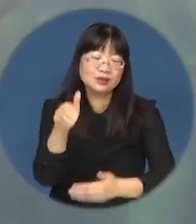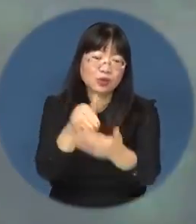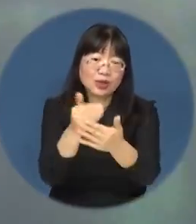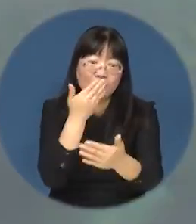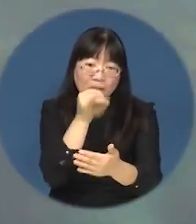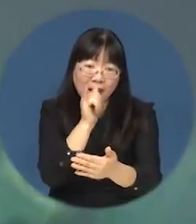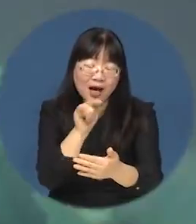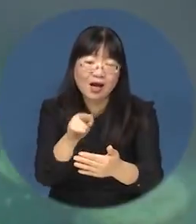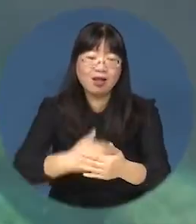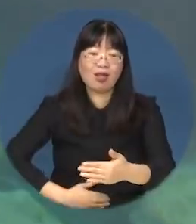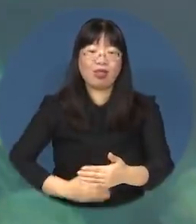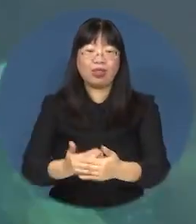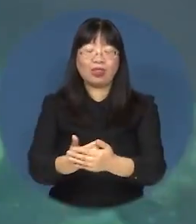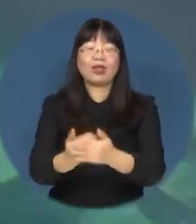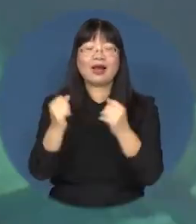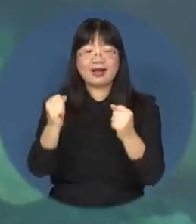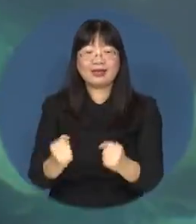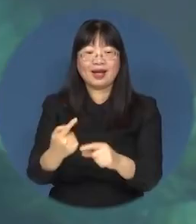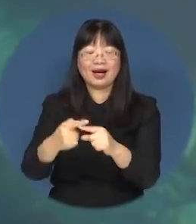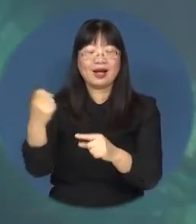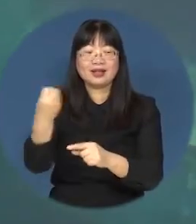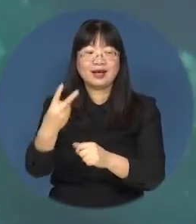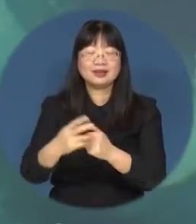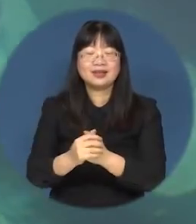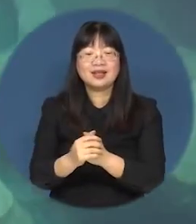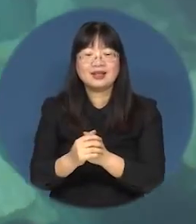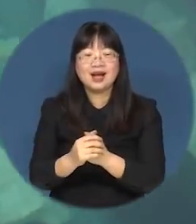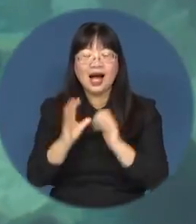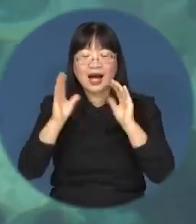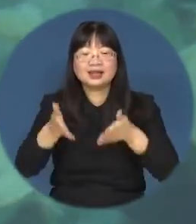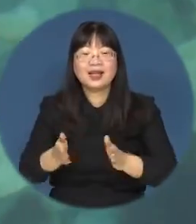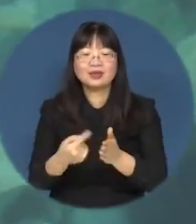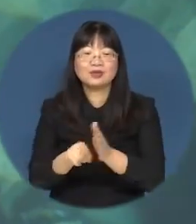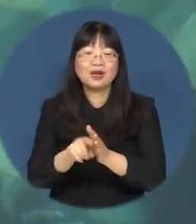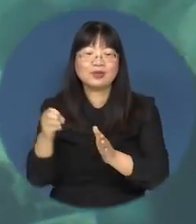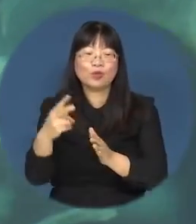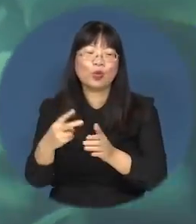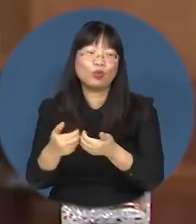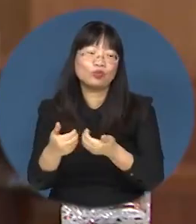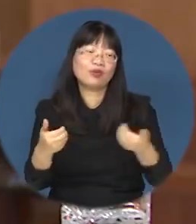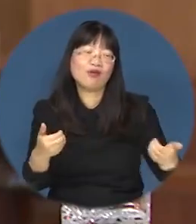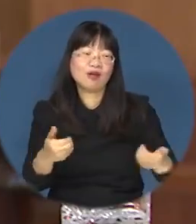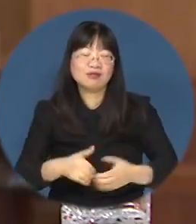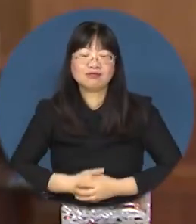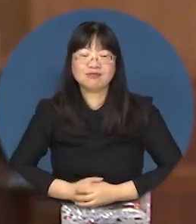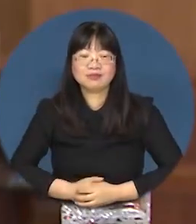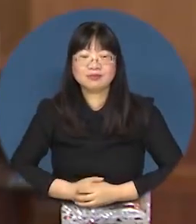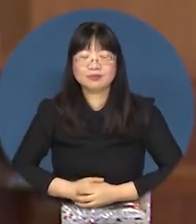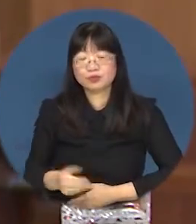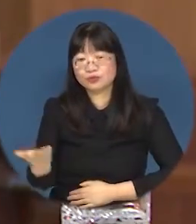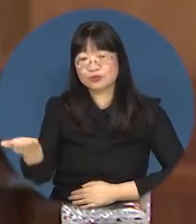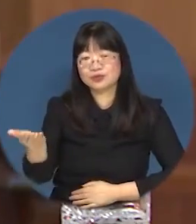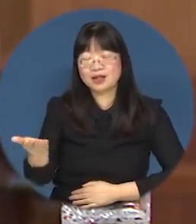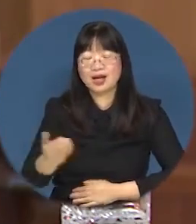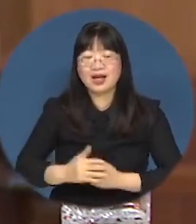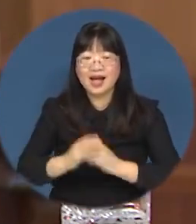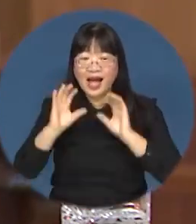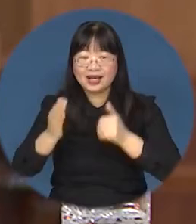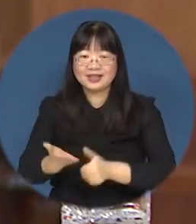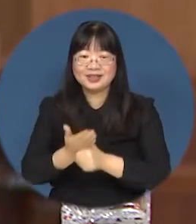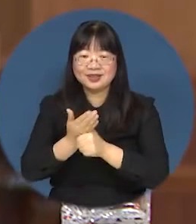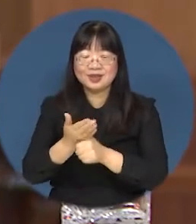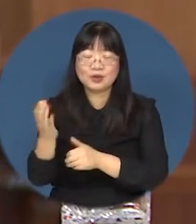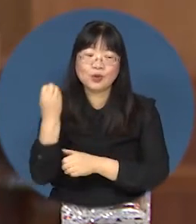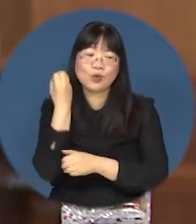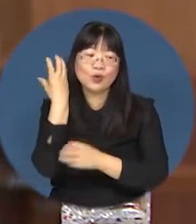예. 있다가 예. 그 다음에 이제 또 다시 또 애 낳으러 또 멀리 떠나고 이렇게. 작가님도 그 새끼 키우는